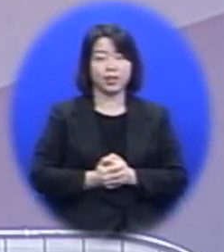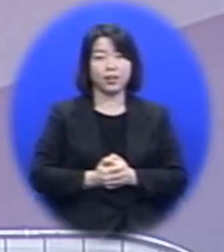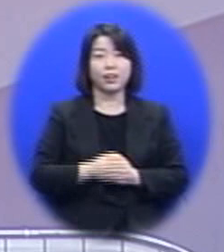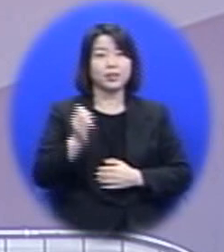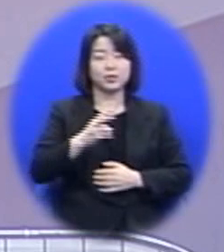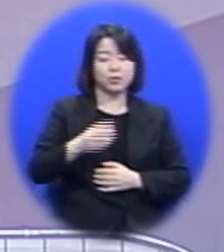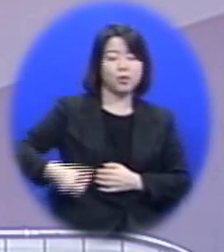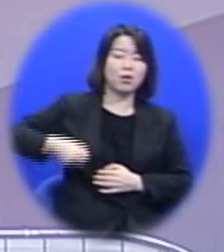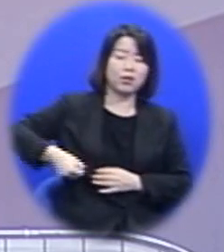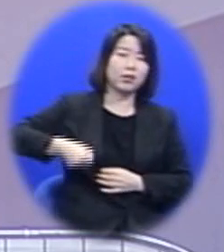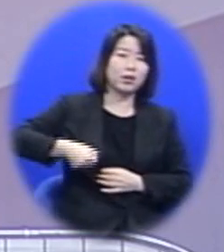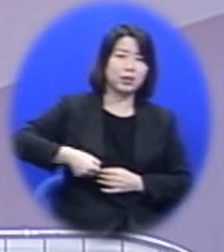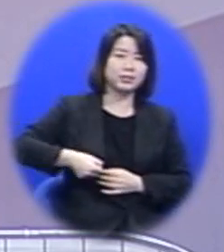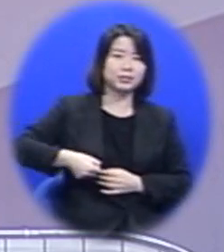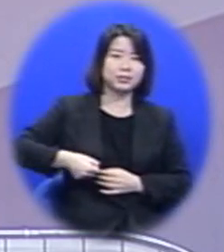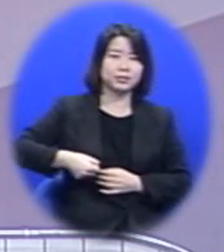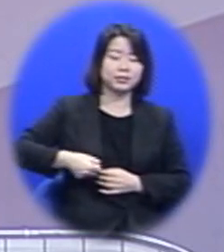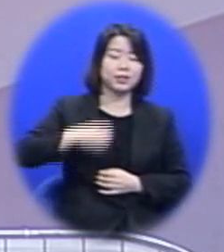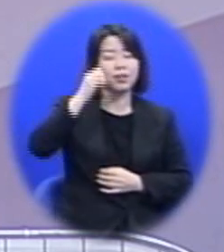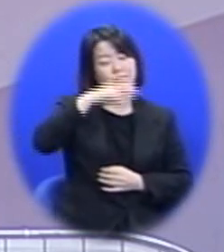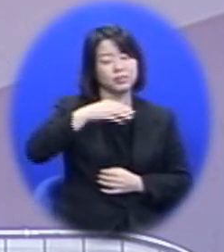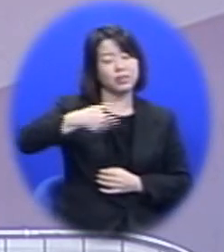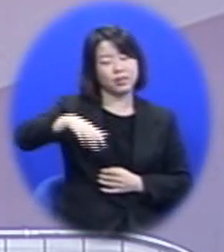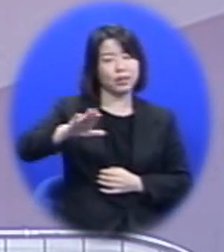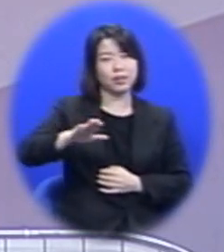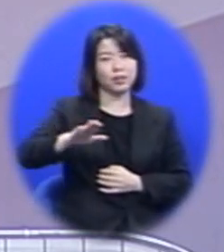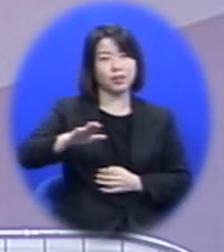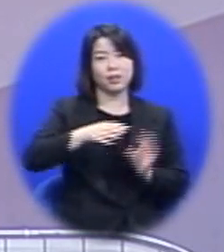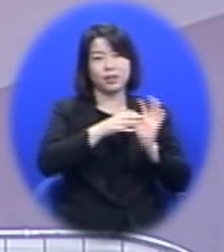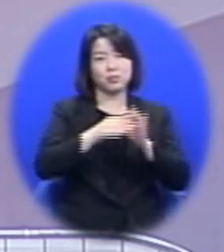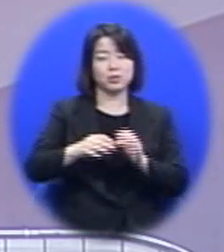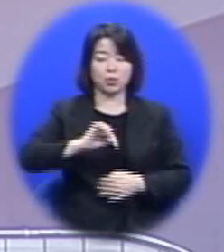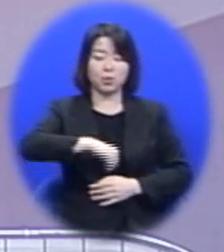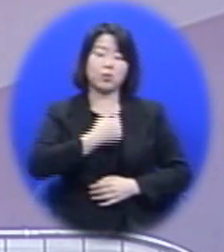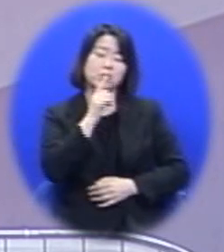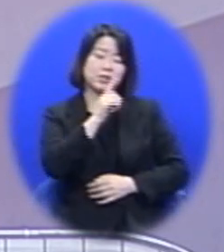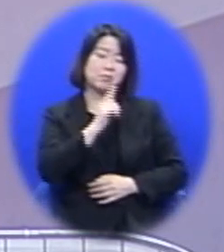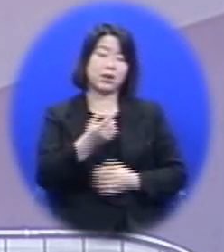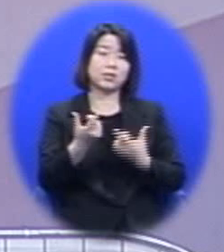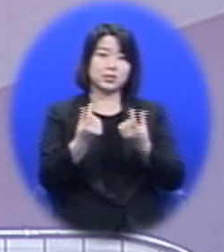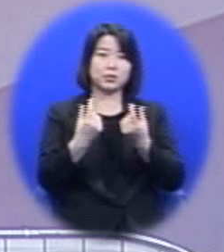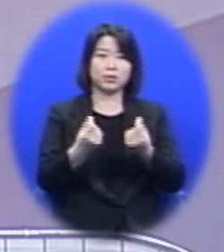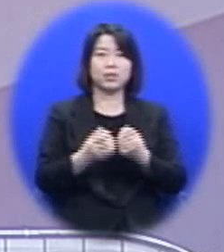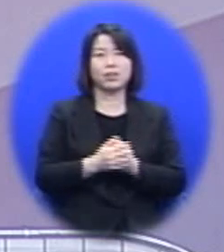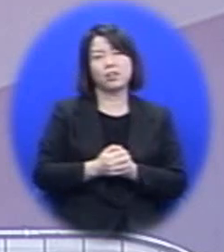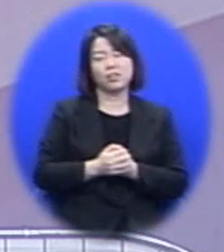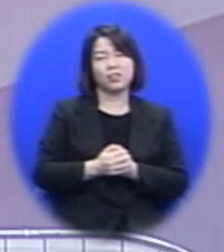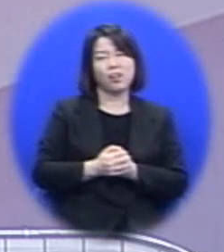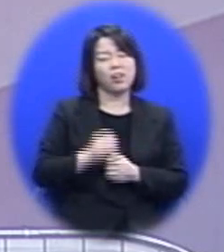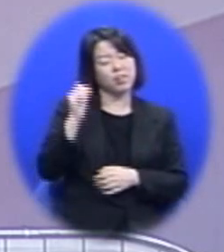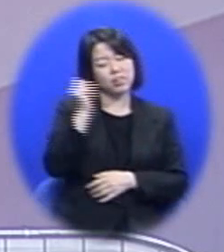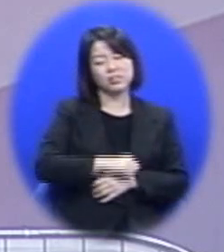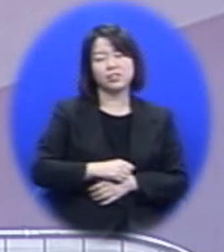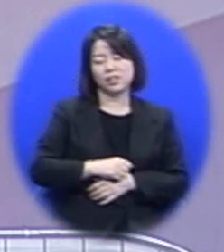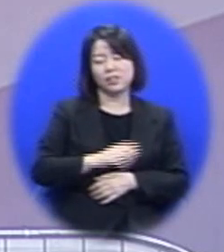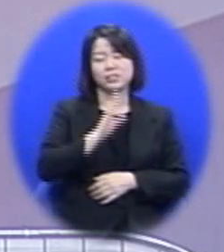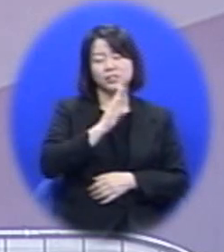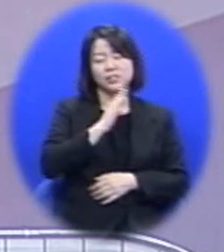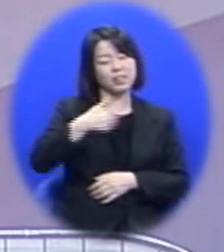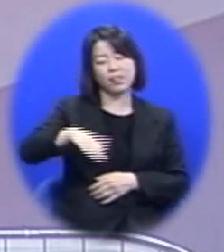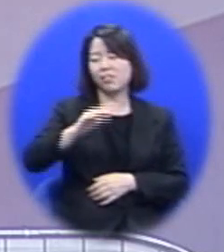그리고 가방을 들고 그냥 나가면서 애가 혼잣말처럼 하는 이야기가 아우 진짜 가기